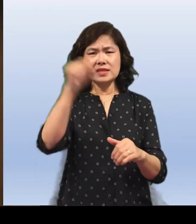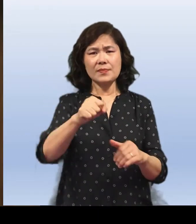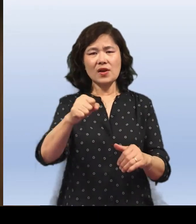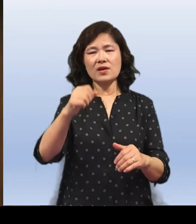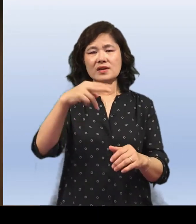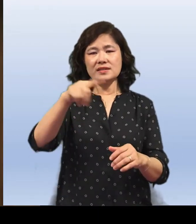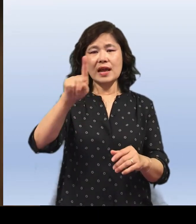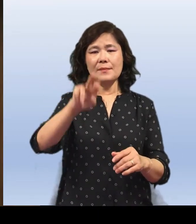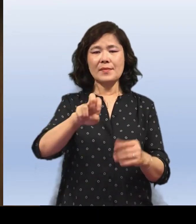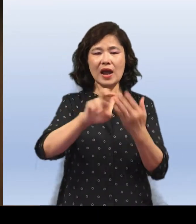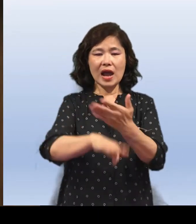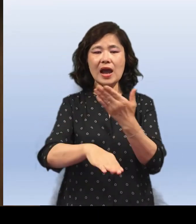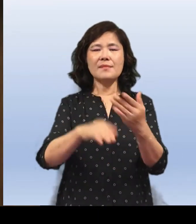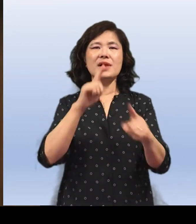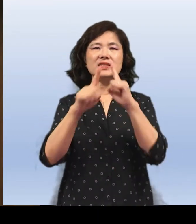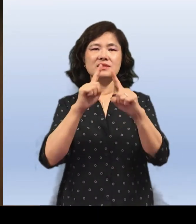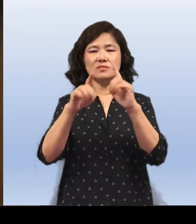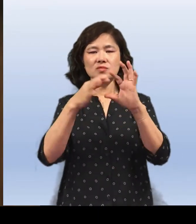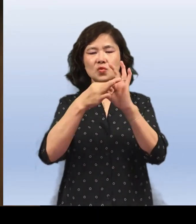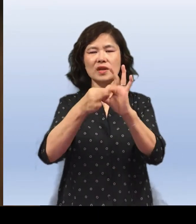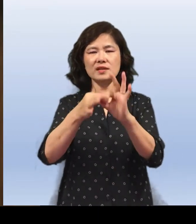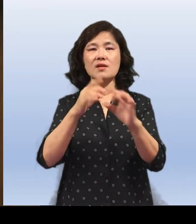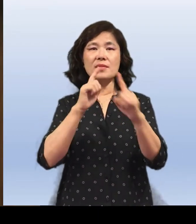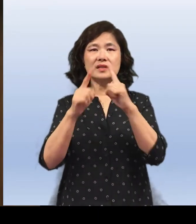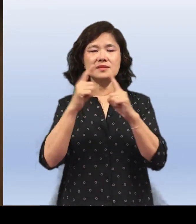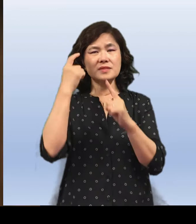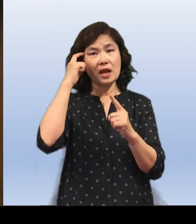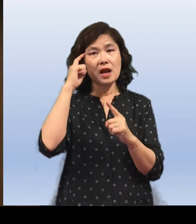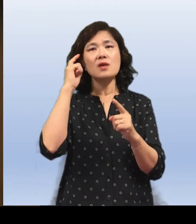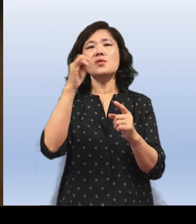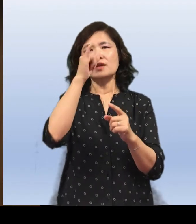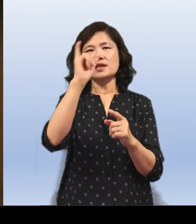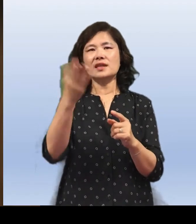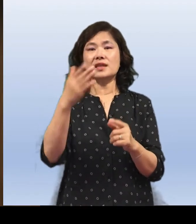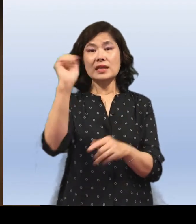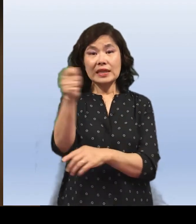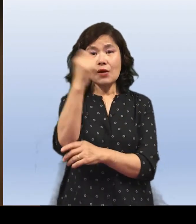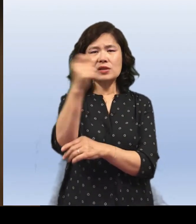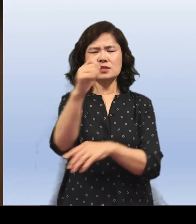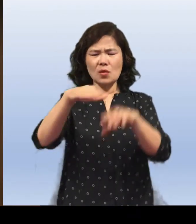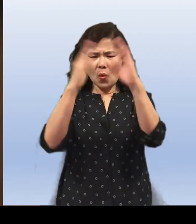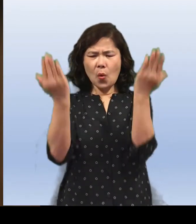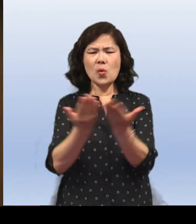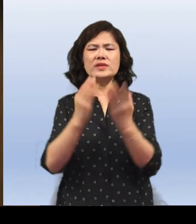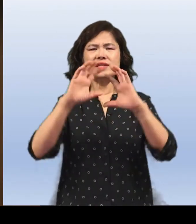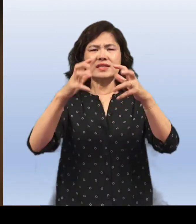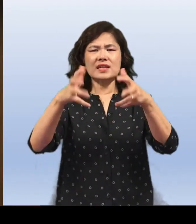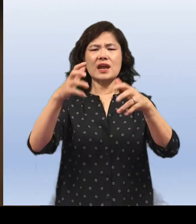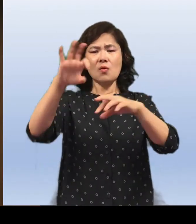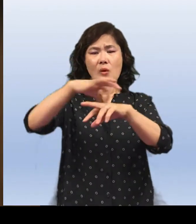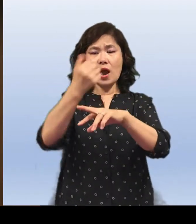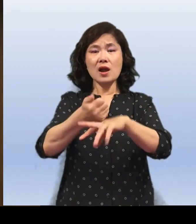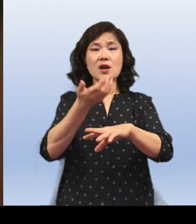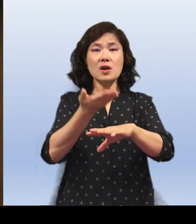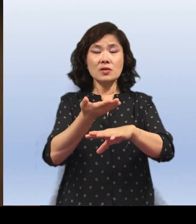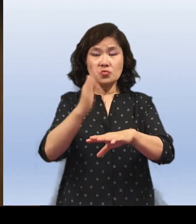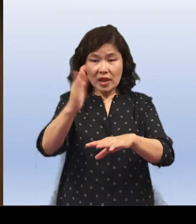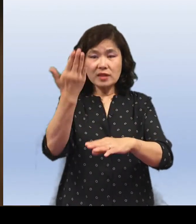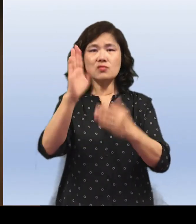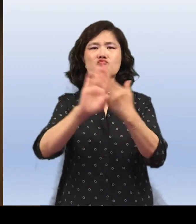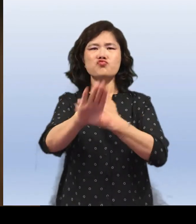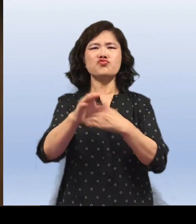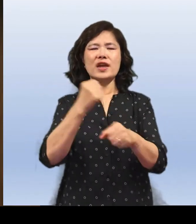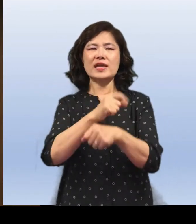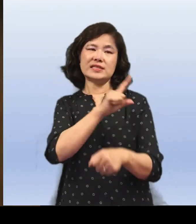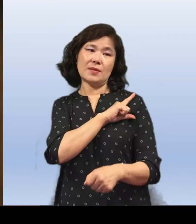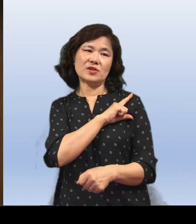통해서 계속해서 이 말씀들을 묵상하고 있는데요. 다윗은 온 이스라엘의 왕위에 오르고 난 후에 그가